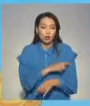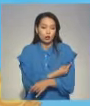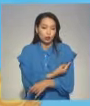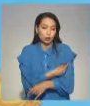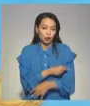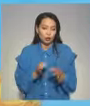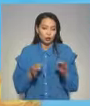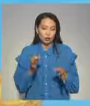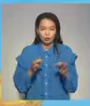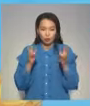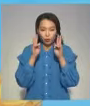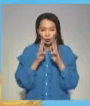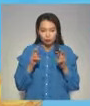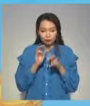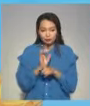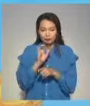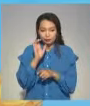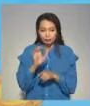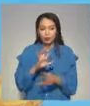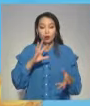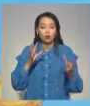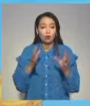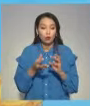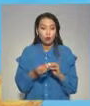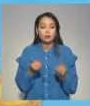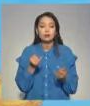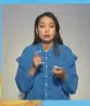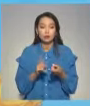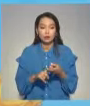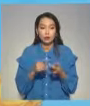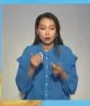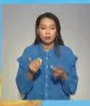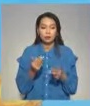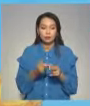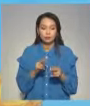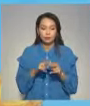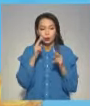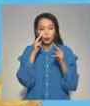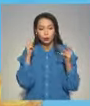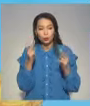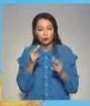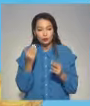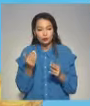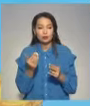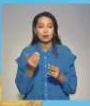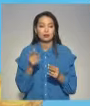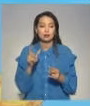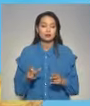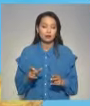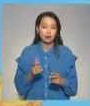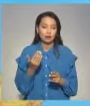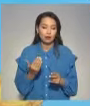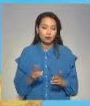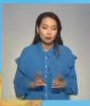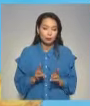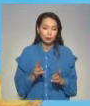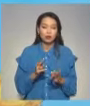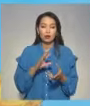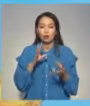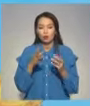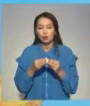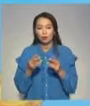сараптамалар тағайындалды. Енді сол сараптаманың қорытындысына байланысты және де куәгерлердің, күдіктінің, жәбірленушінің жауаптарына